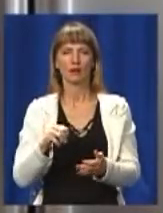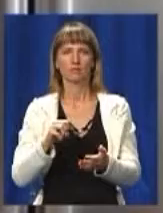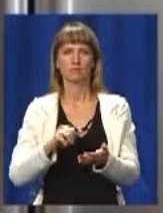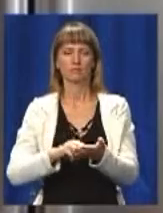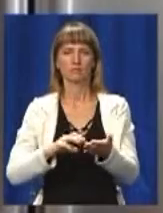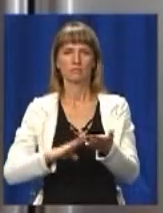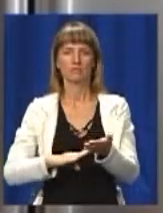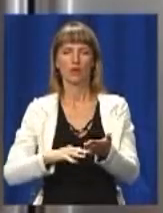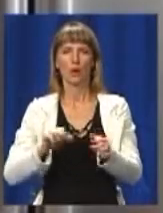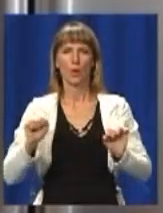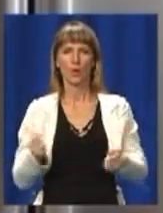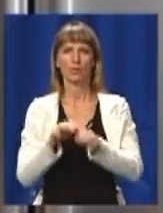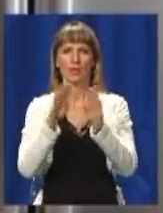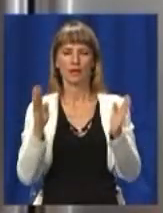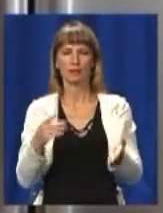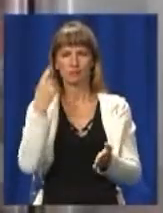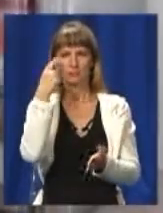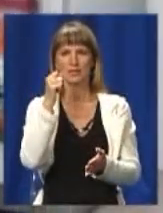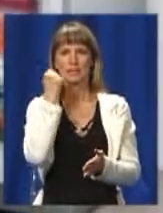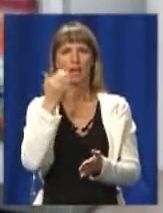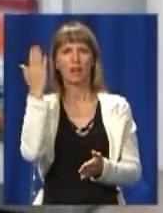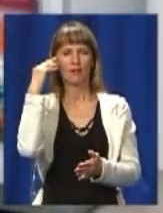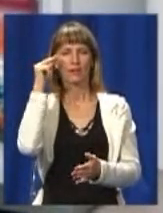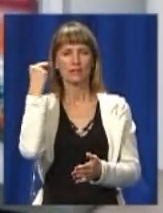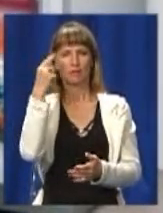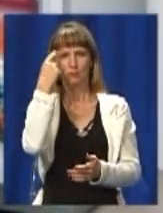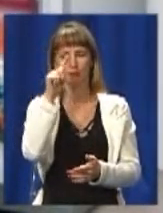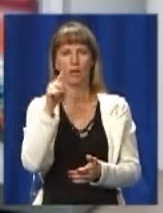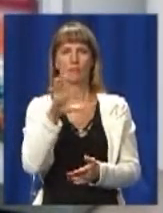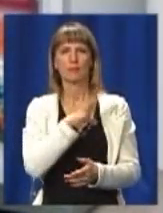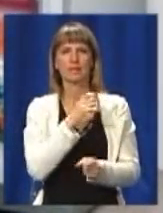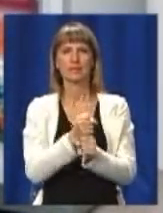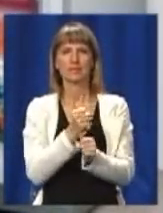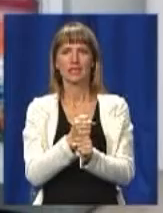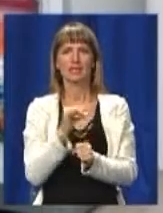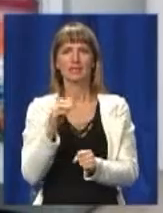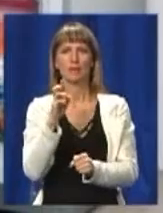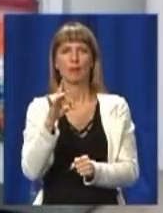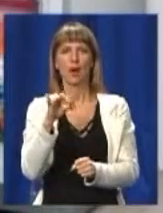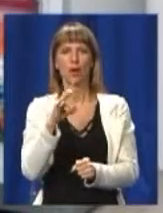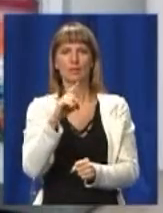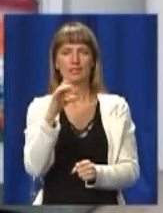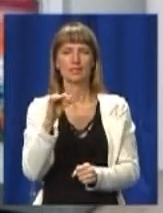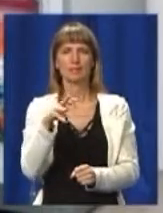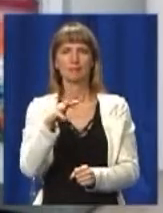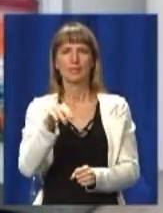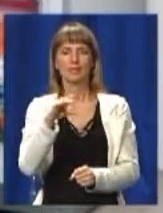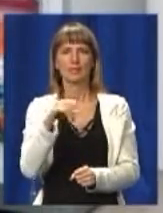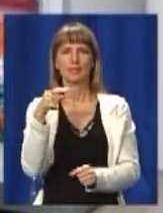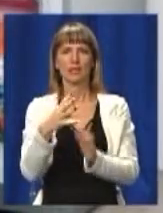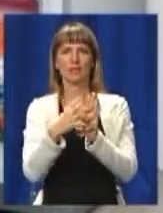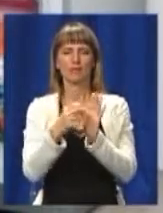одним із перших їх винайшли стародавні китайці. Вони були зроблені з бронзи і міді. У